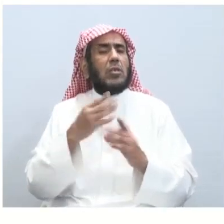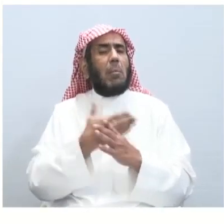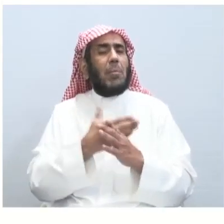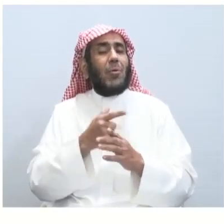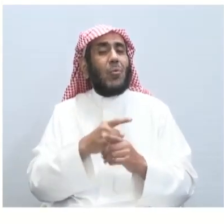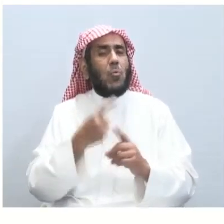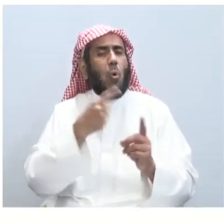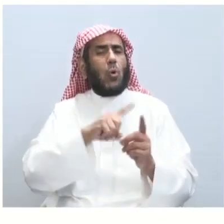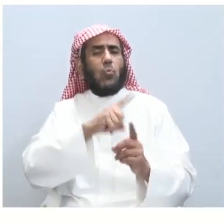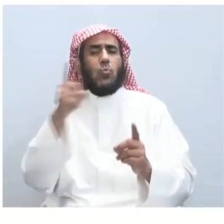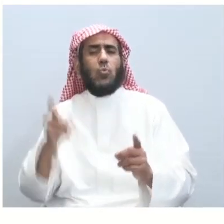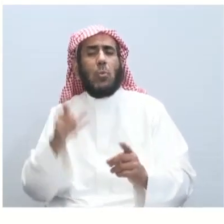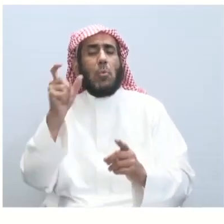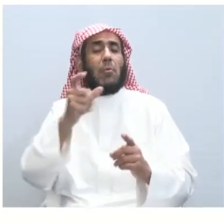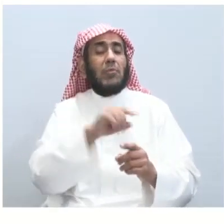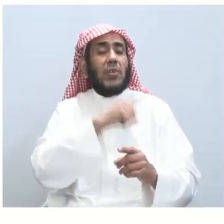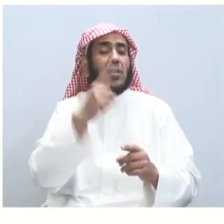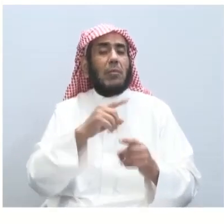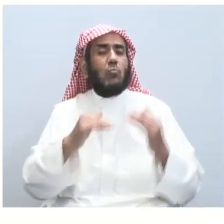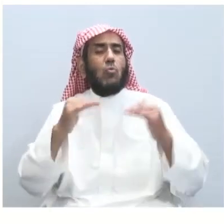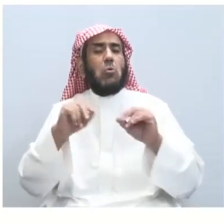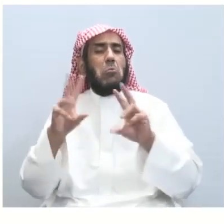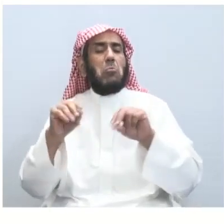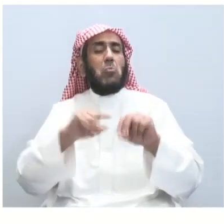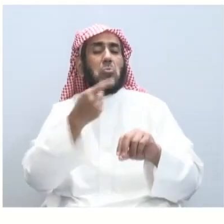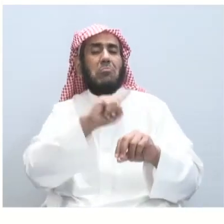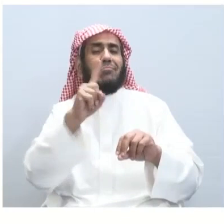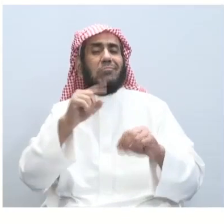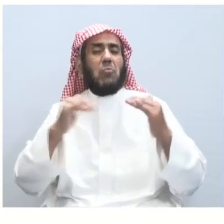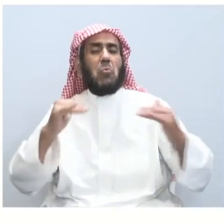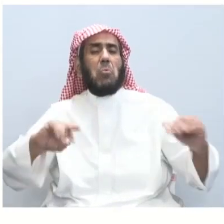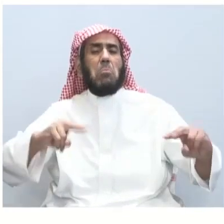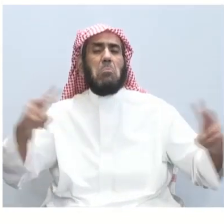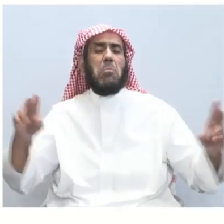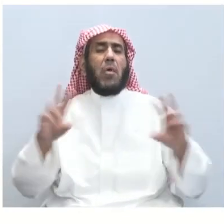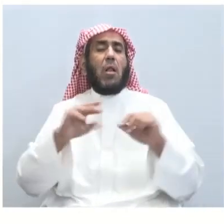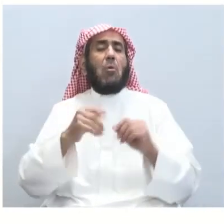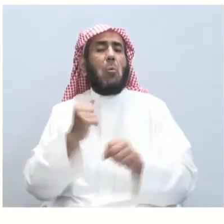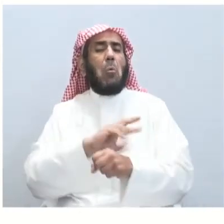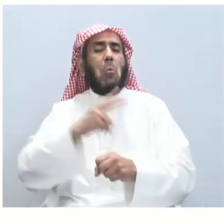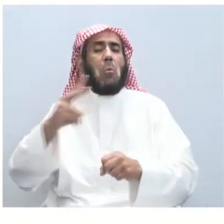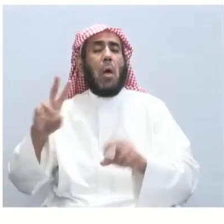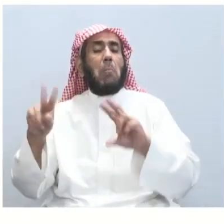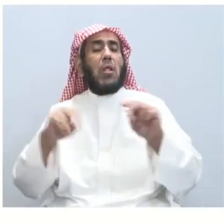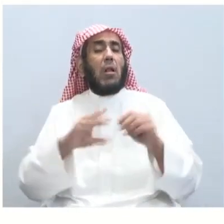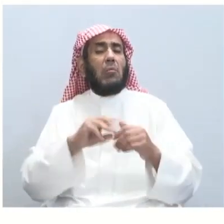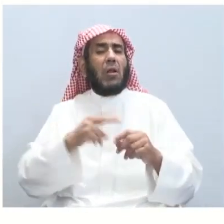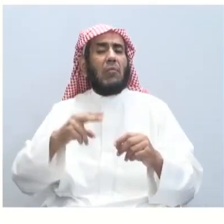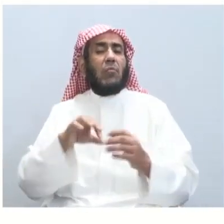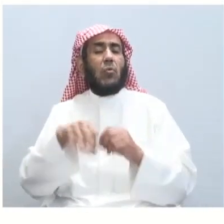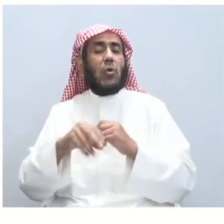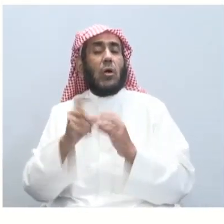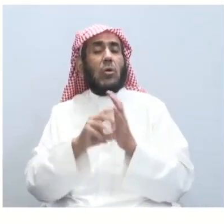يخاطب جميع الافراد بصفتهم دون استثناء وبدون النظر الى اختلاف طوائف مهنههم خلافه فروع القانون الخاصه الاخرى